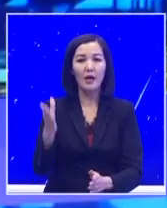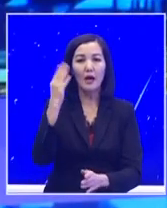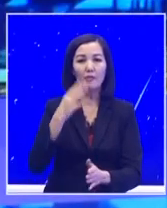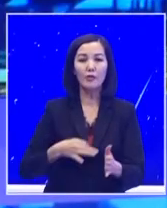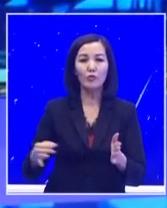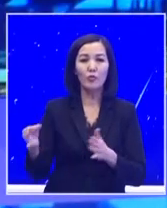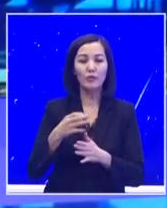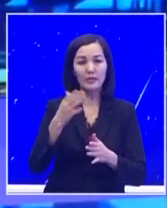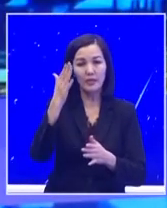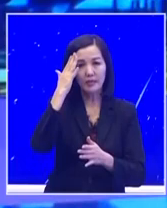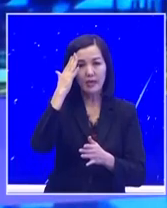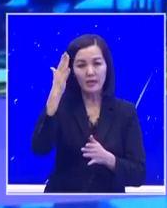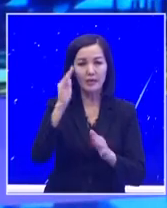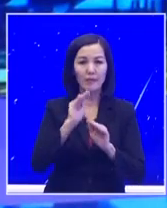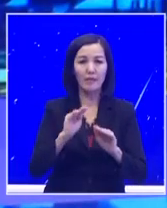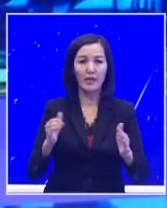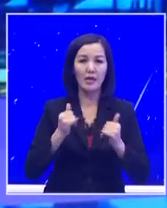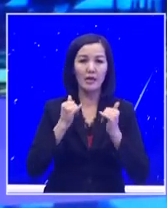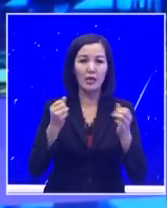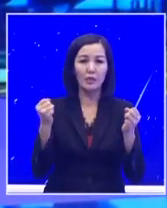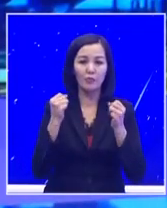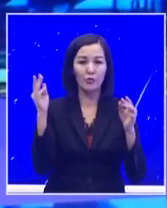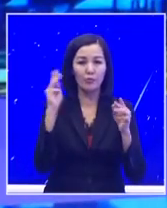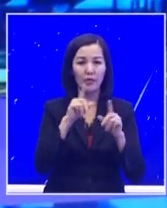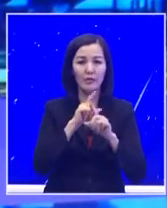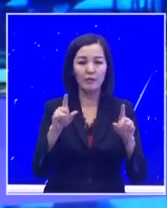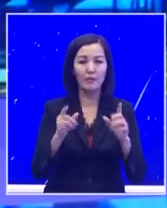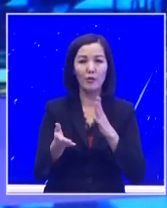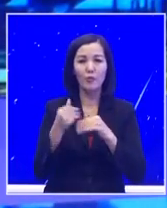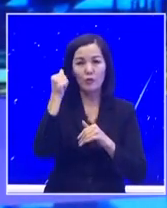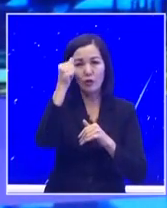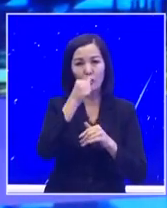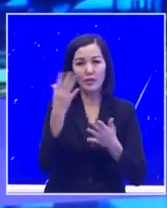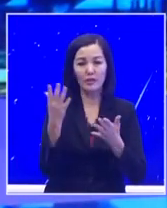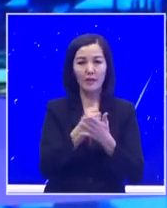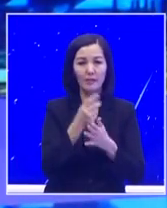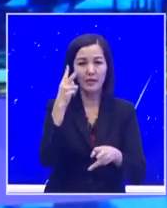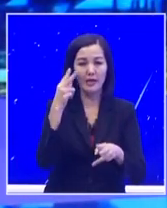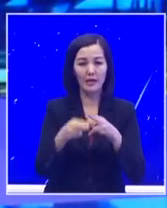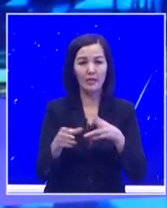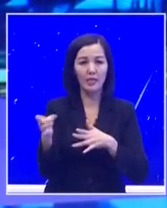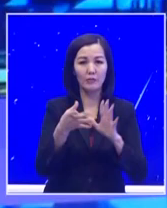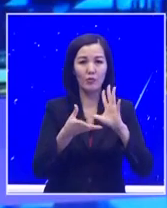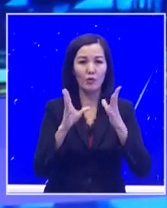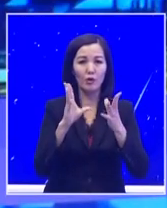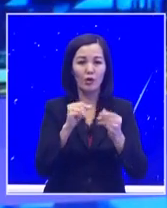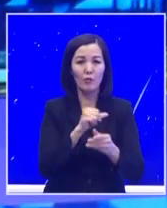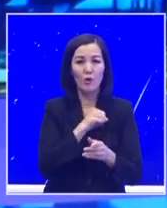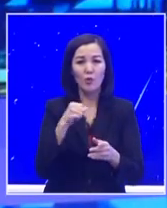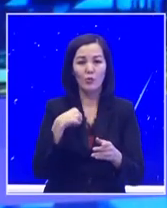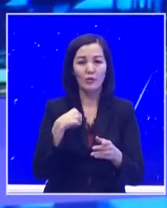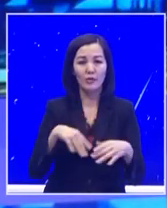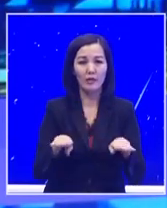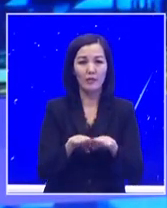Алматы облысының дарынды балаларға арналған спорт мектеп-интернаты өткен жылды табысты аяқтады. Республика бойынша өзі сияқты